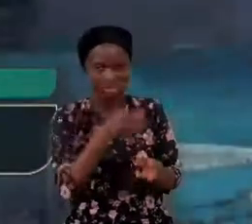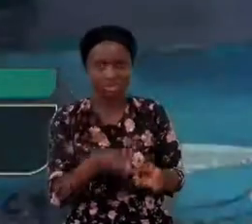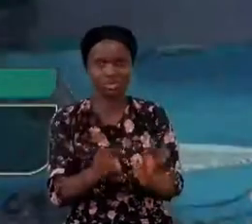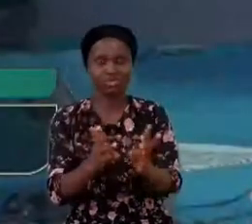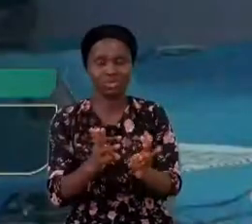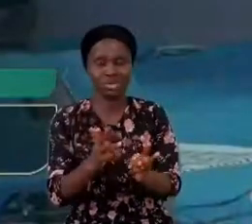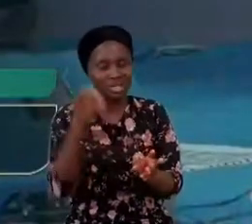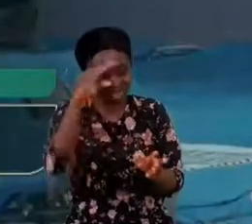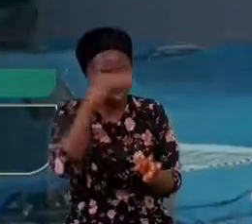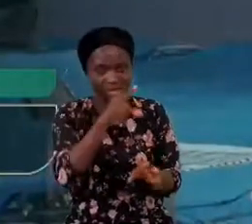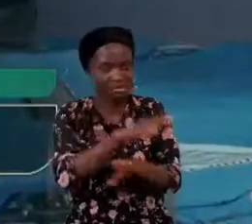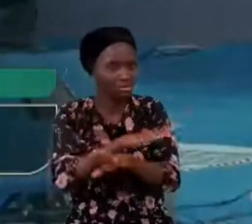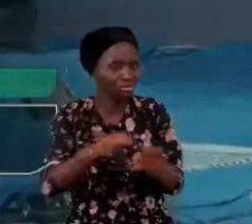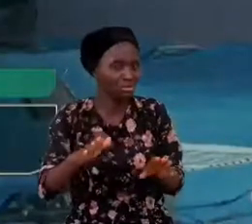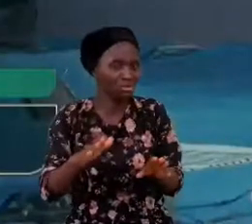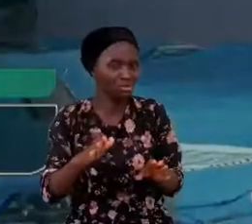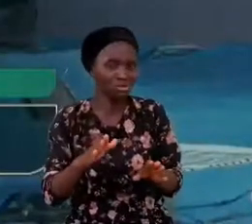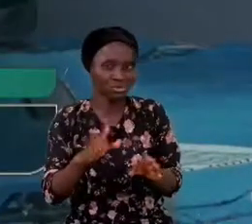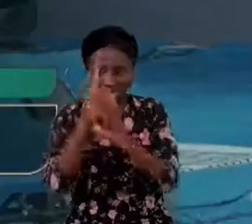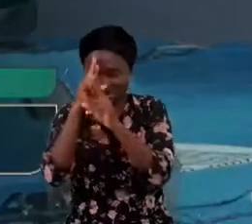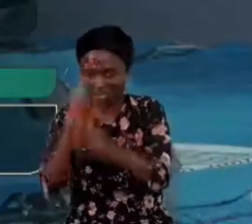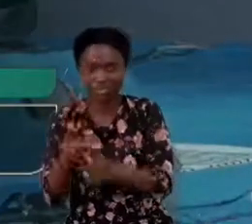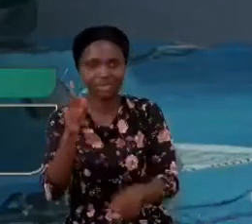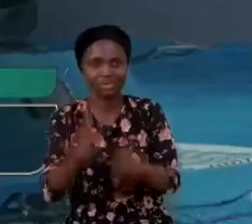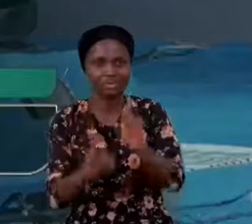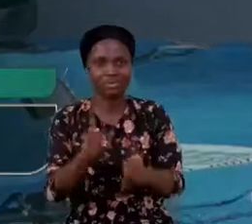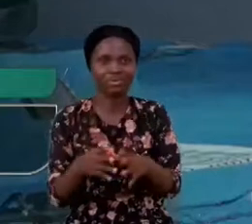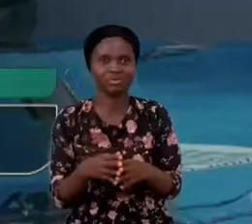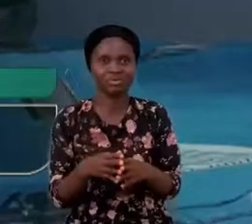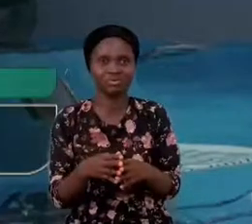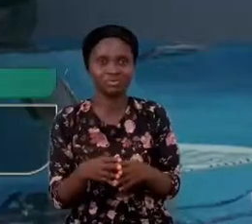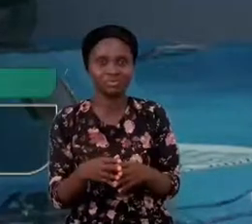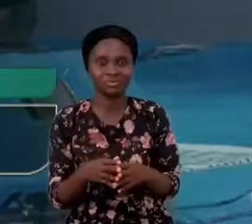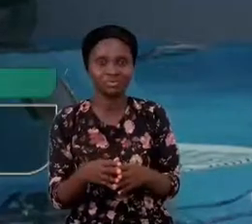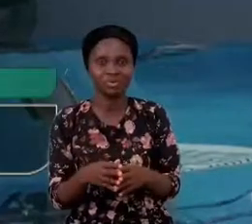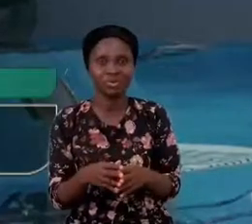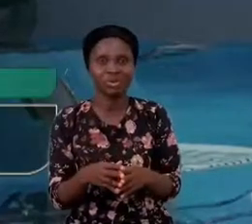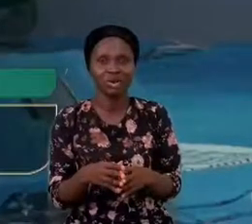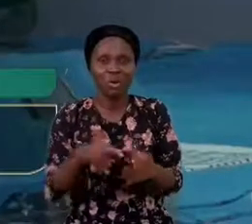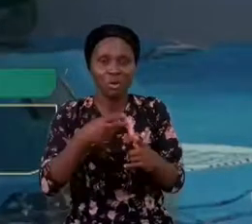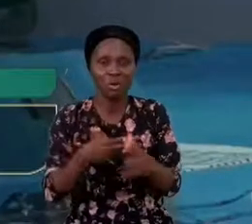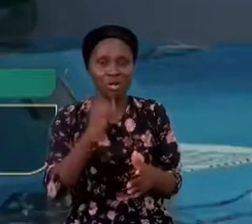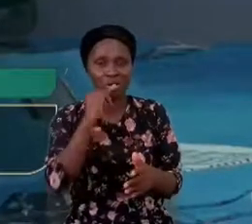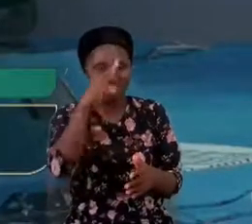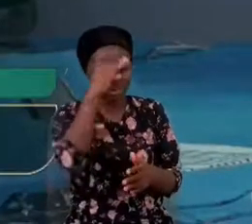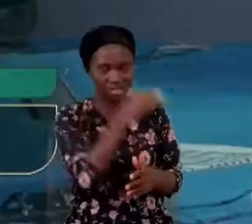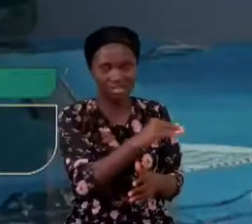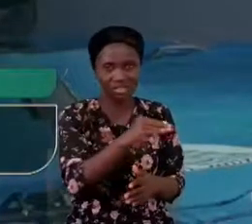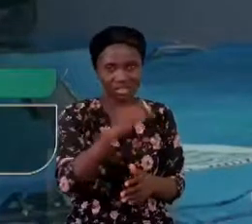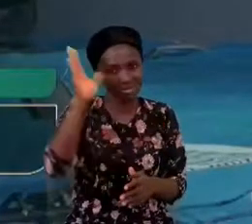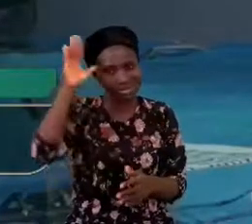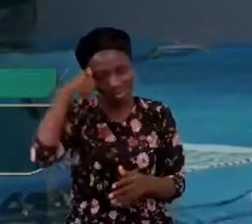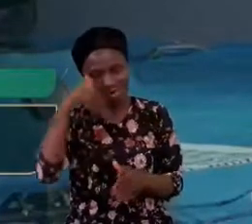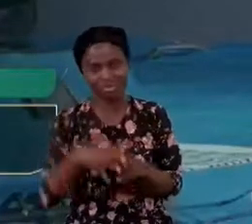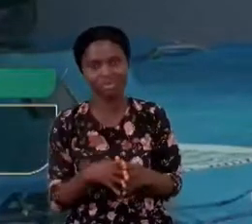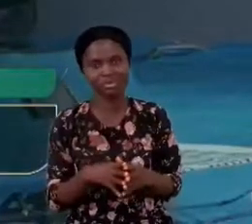choses sales qui sortent de sa bouche sont pourries. Est-ce que c'est un ami ça? Est-ce que tes amis